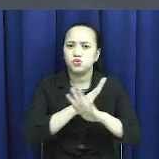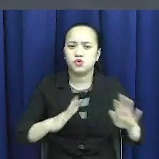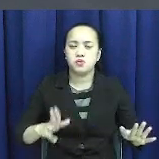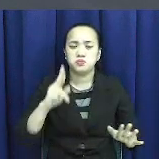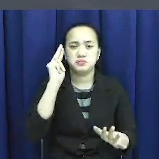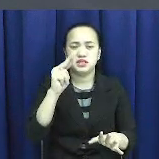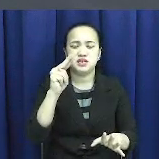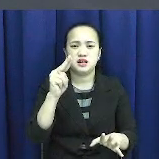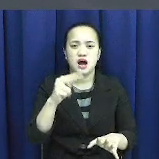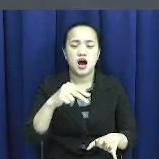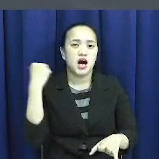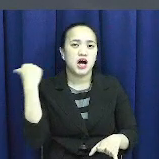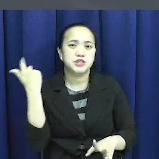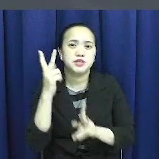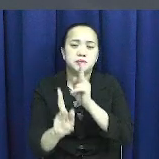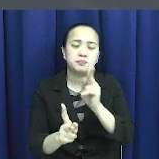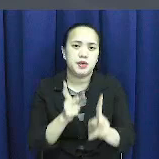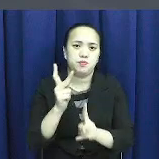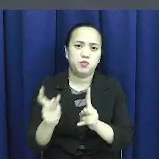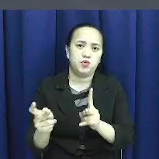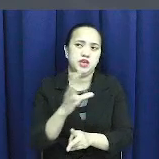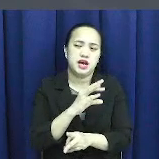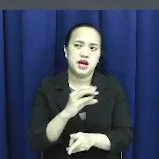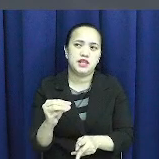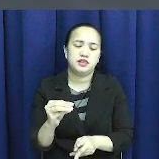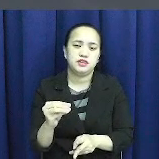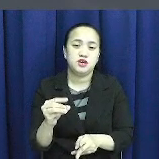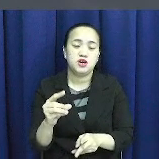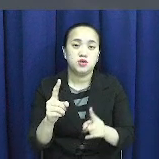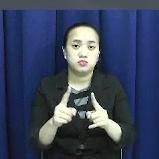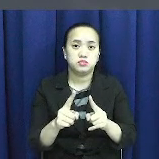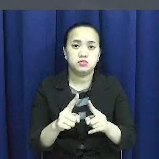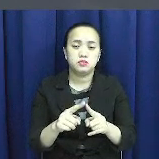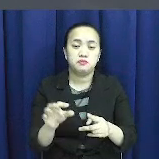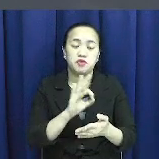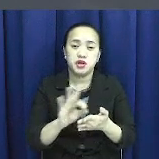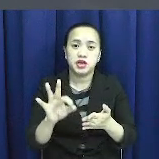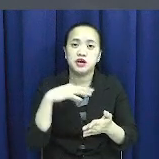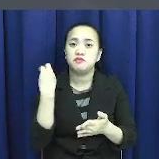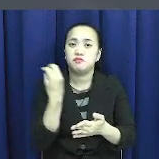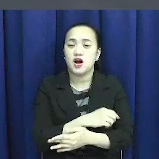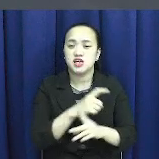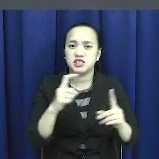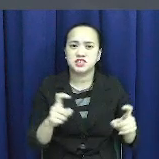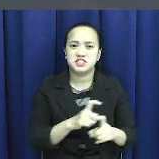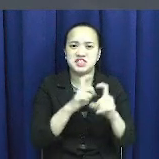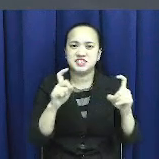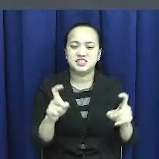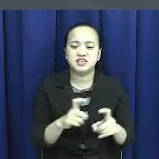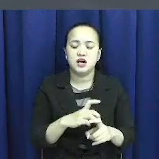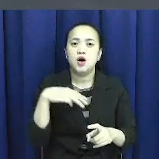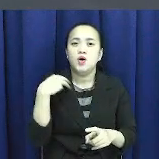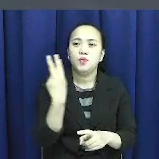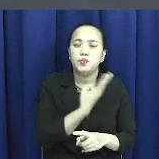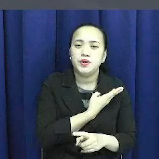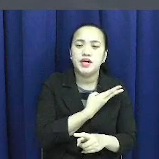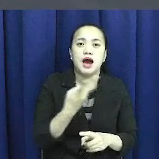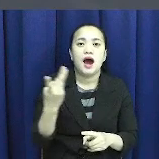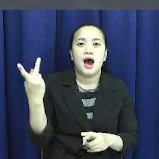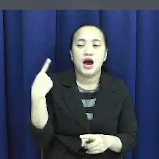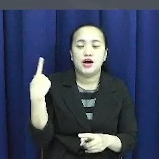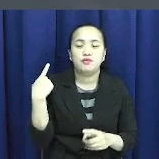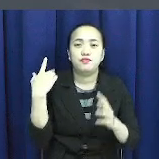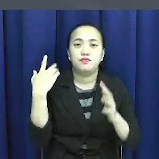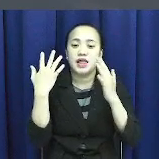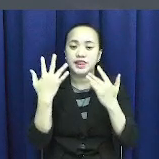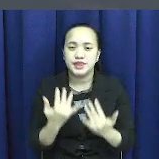para siya yung magpapatawad sa iyo ng iyong kasalanan. No, hindi. Wala pong ganyan. Remember, in the